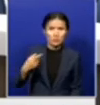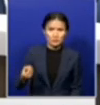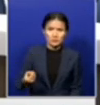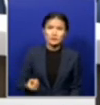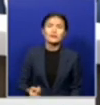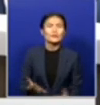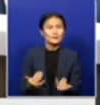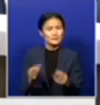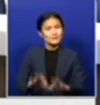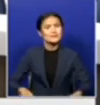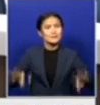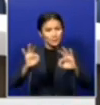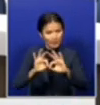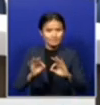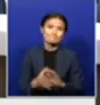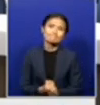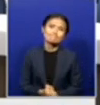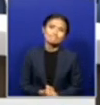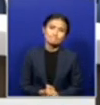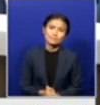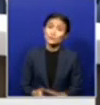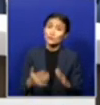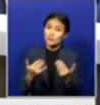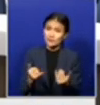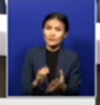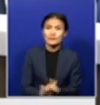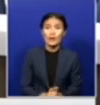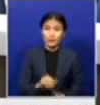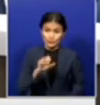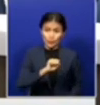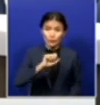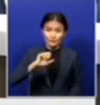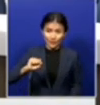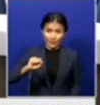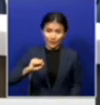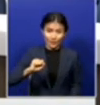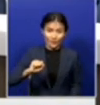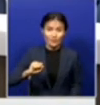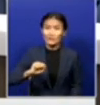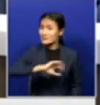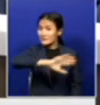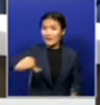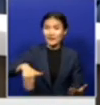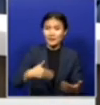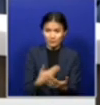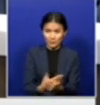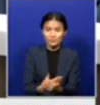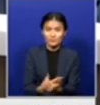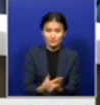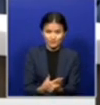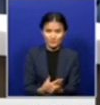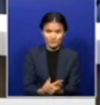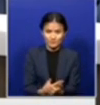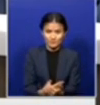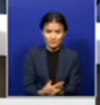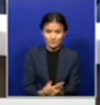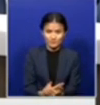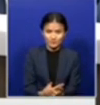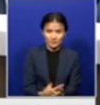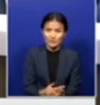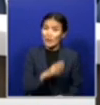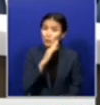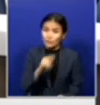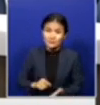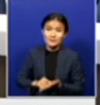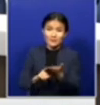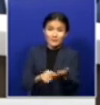ที่ตัวแทนของประชาชนเช่นผู้แทนราษฎรอย่างที่ท่านและเรานั่งอยู่นี่นะครับจะได้ช่วยกัน